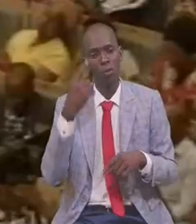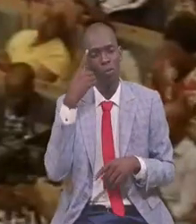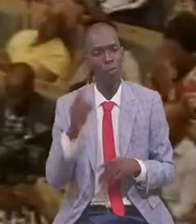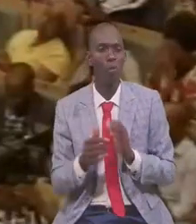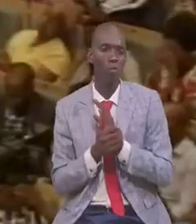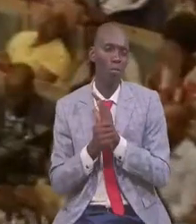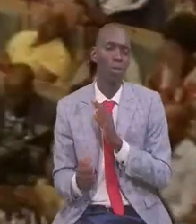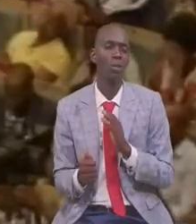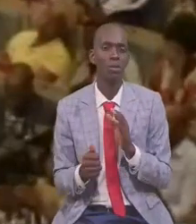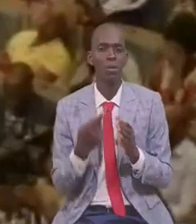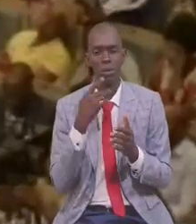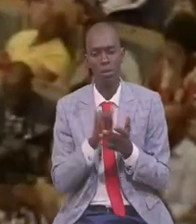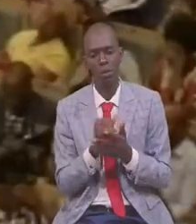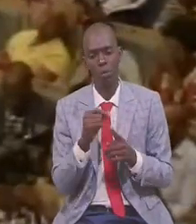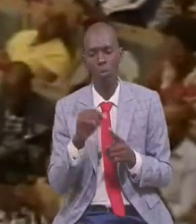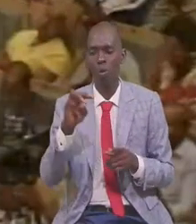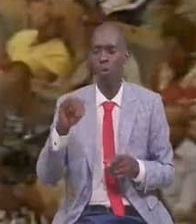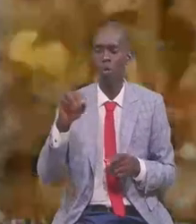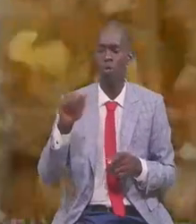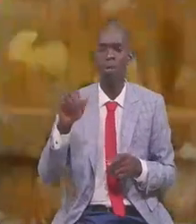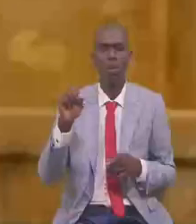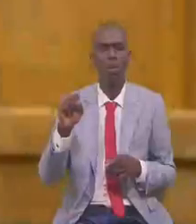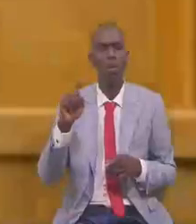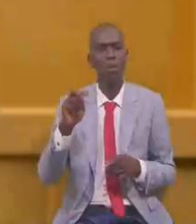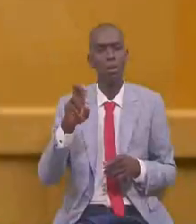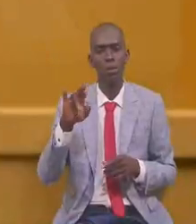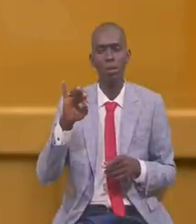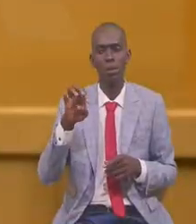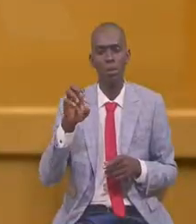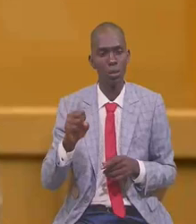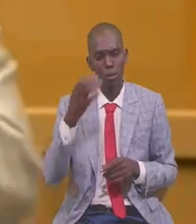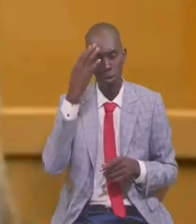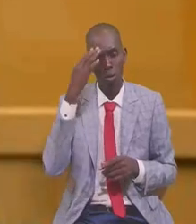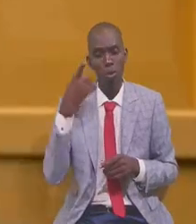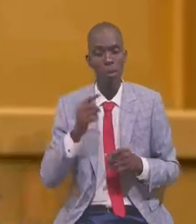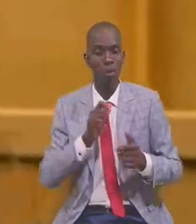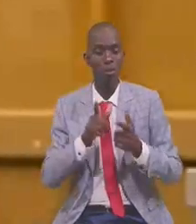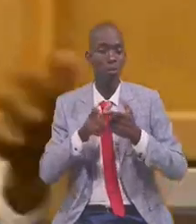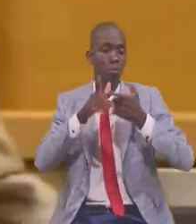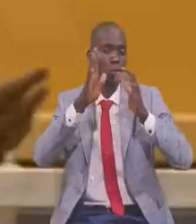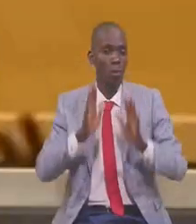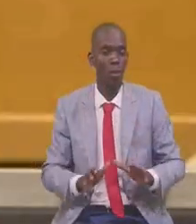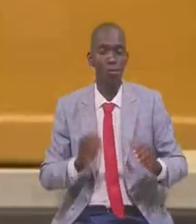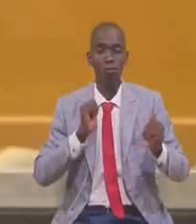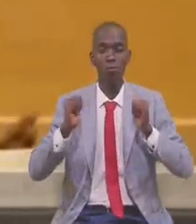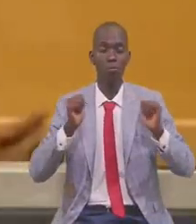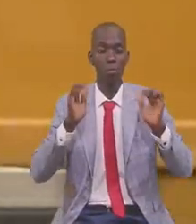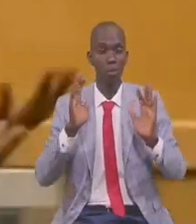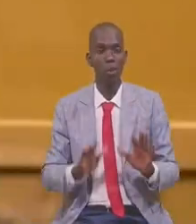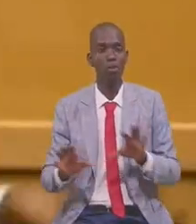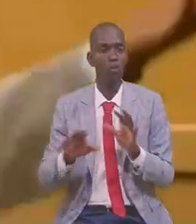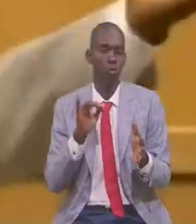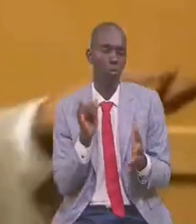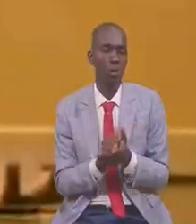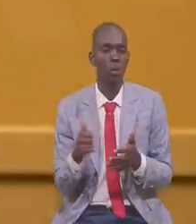Quand on dit suivant les règles, les athlètes le font beaucoup. Les athlètes qui se préparent aux Jeux olympiques